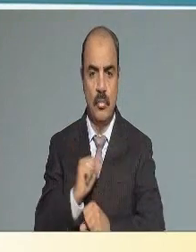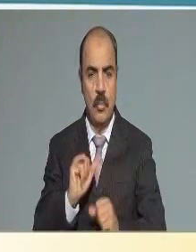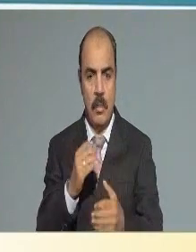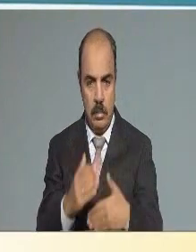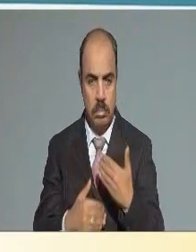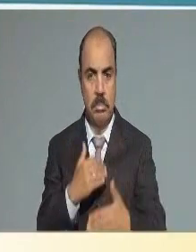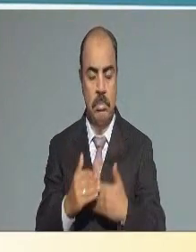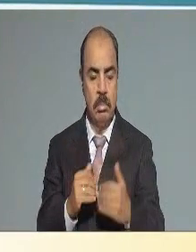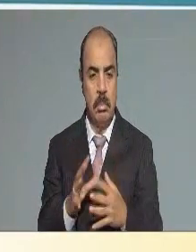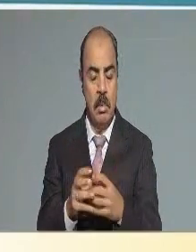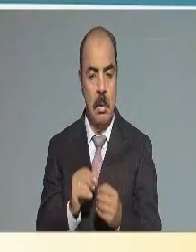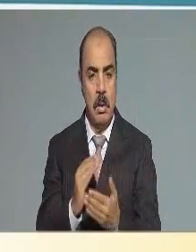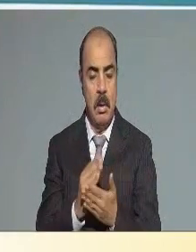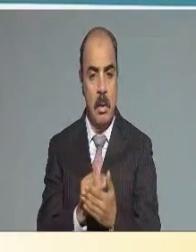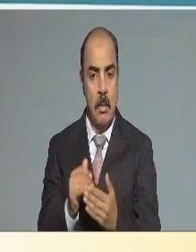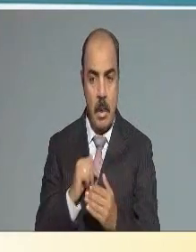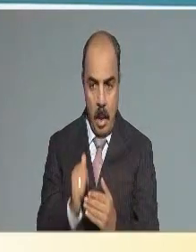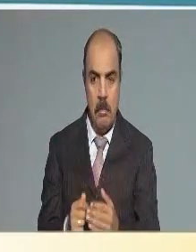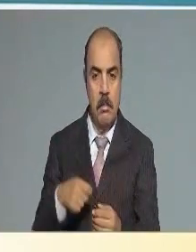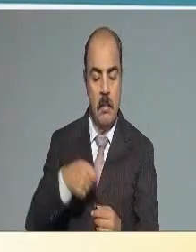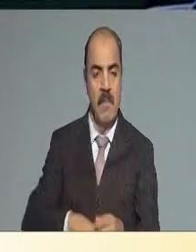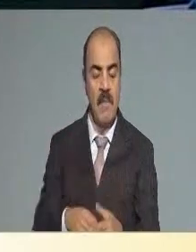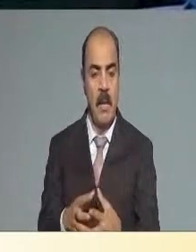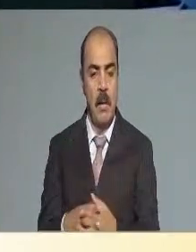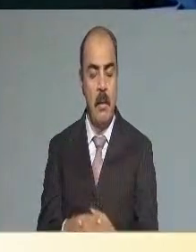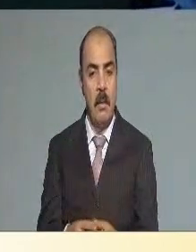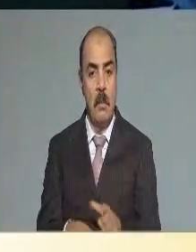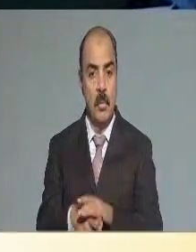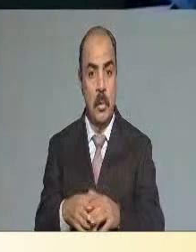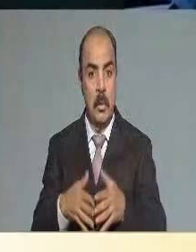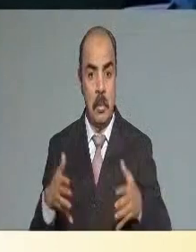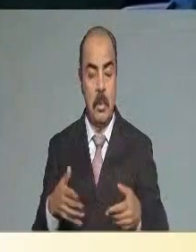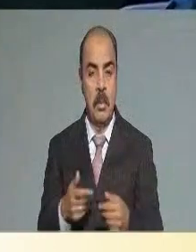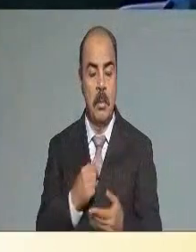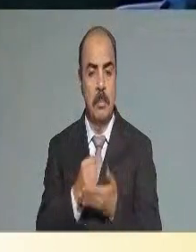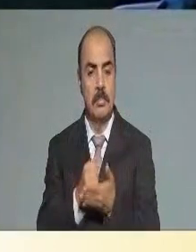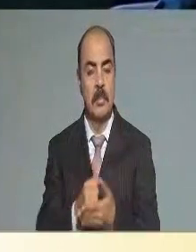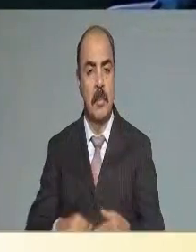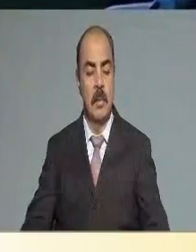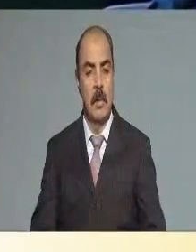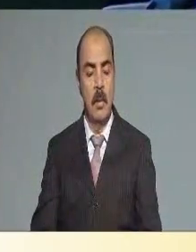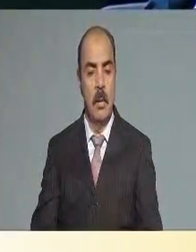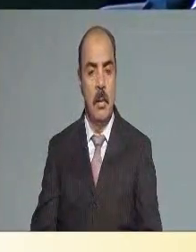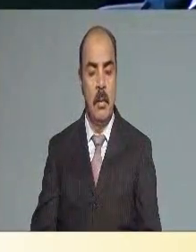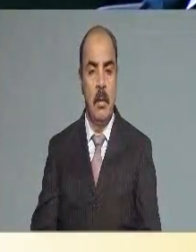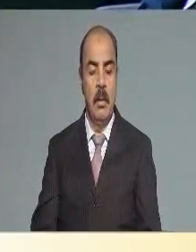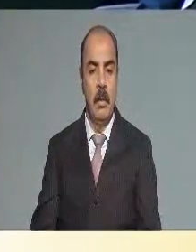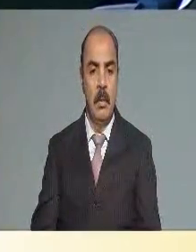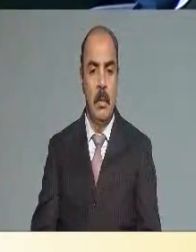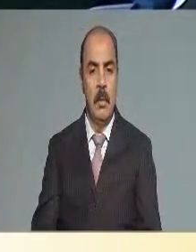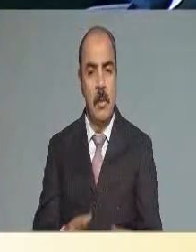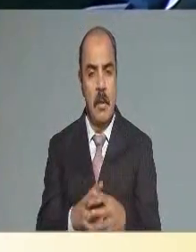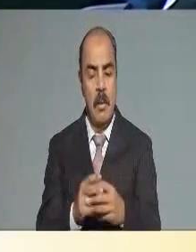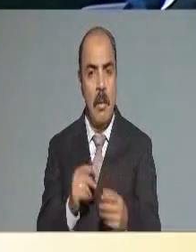بالمنصة الوطنية نوفي، وداخلين معانا في بعض المشروعات في تمويلها في منصة نوفي ليها علاقة